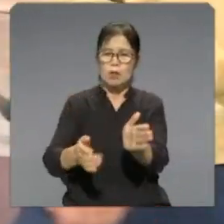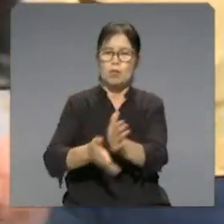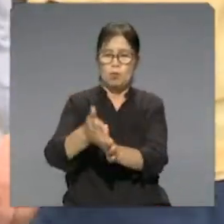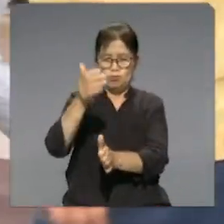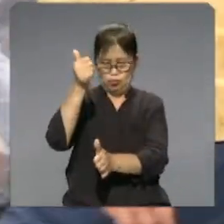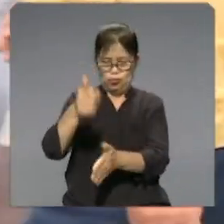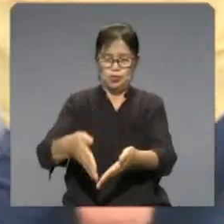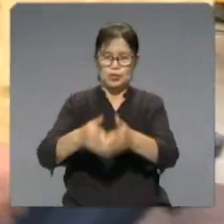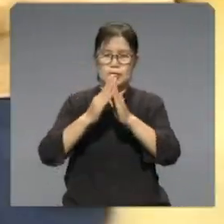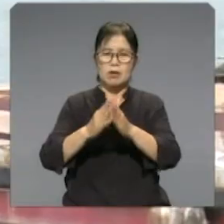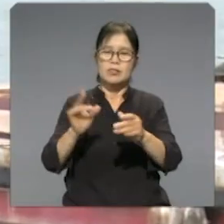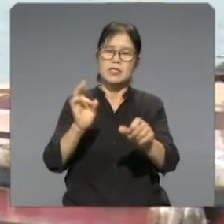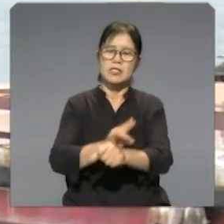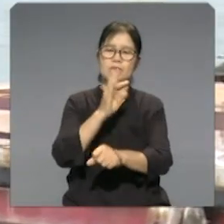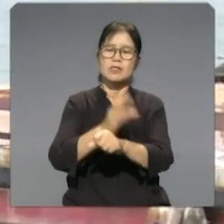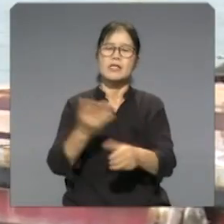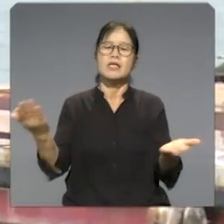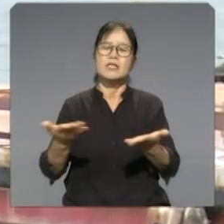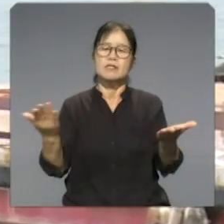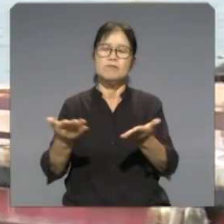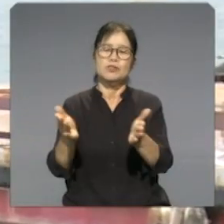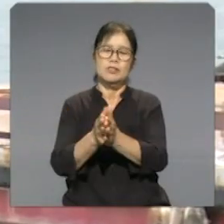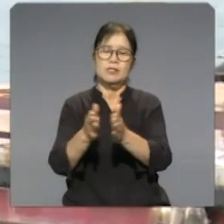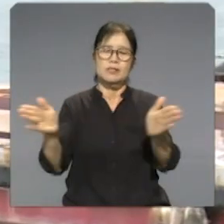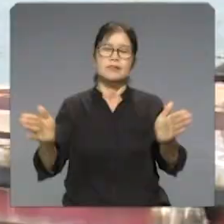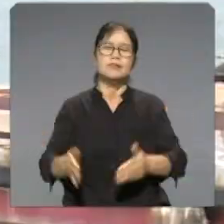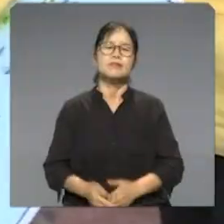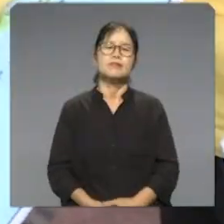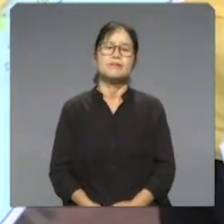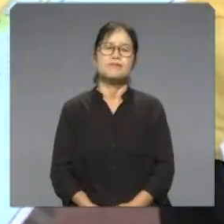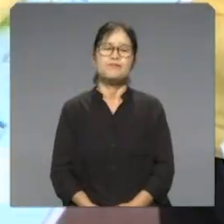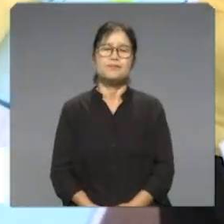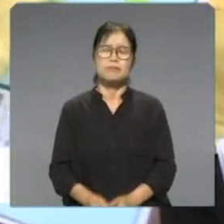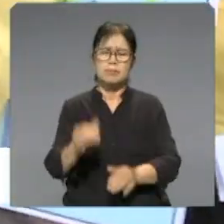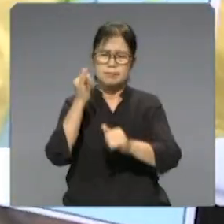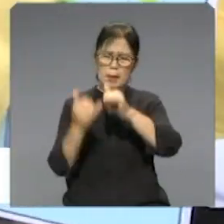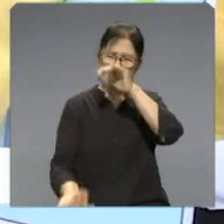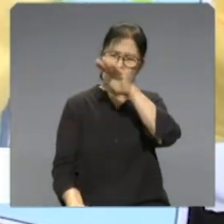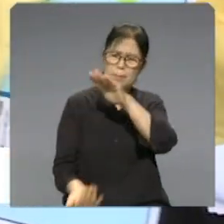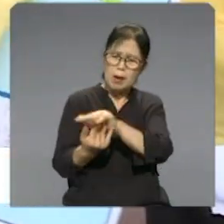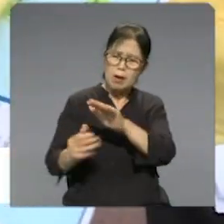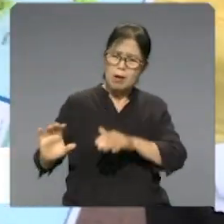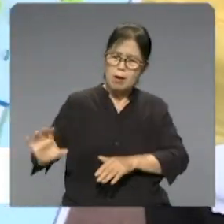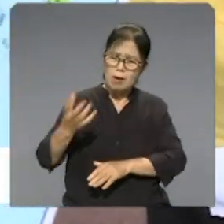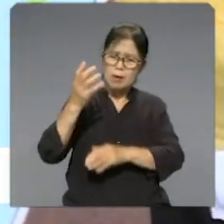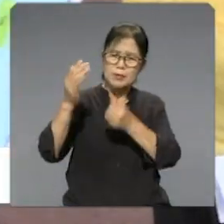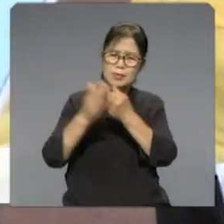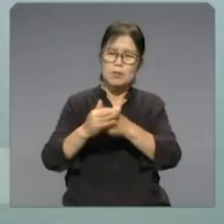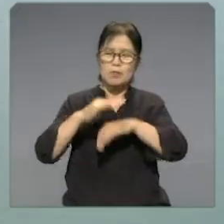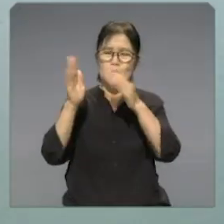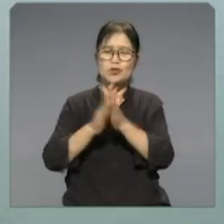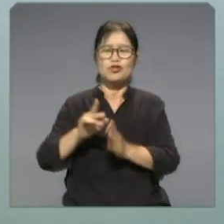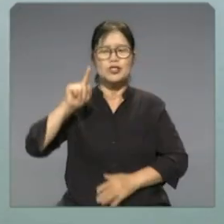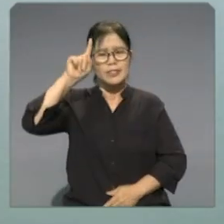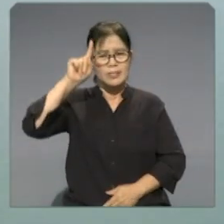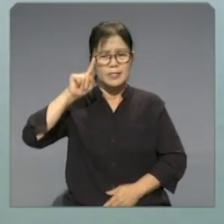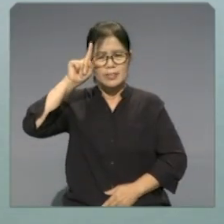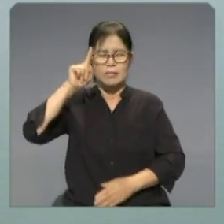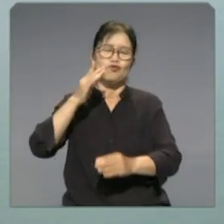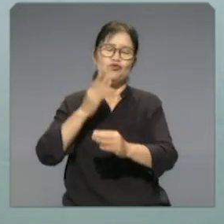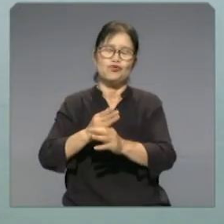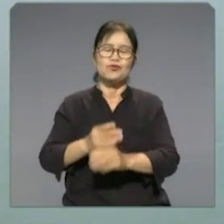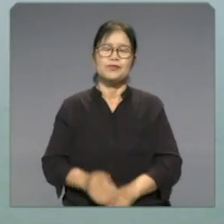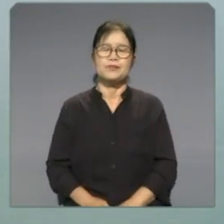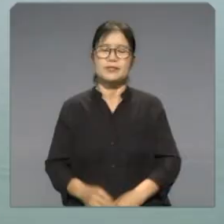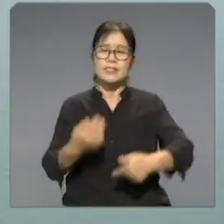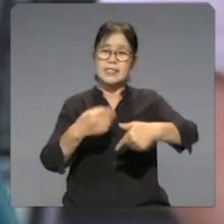가동하고 24시간 근무체제에 돌입했습니다. 역대급 태풍 북상에 모두가 긴장의 끈을 놓지 못하고 있는 가운데